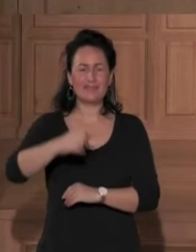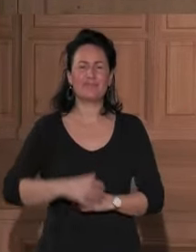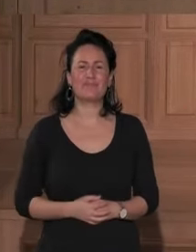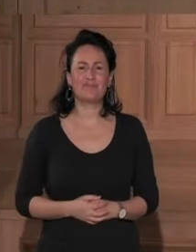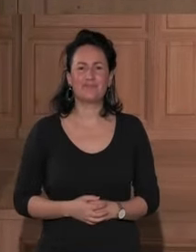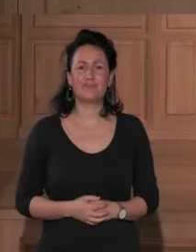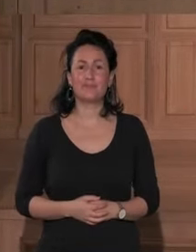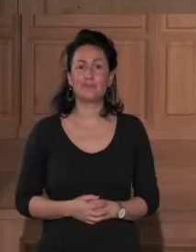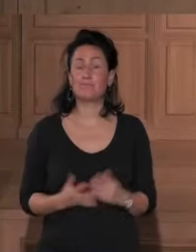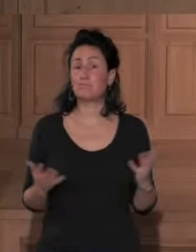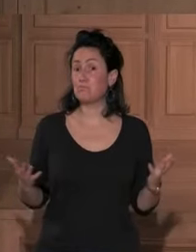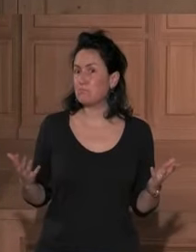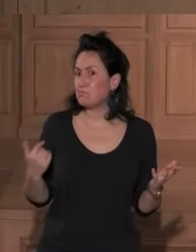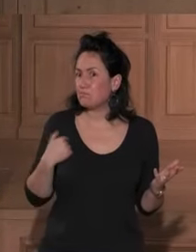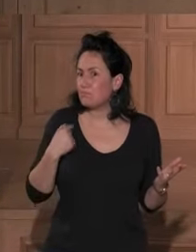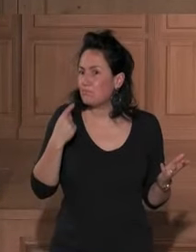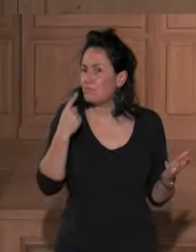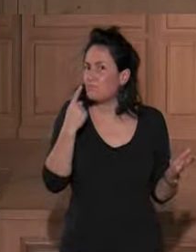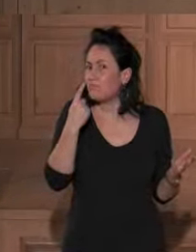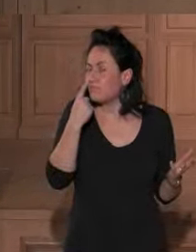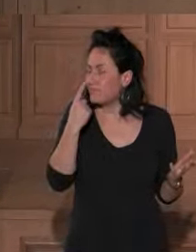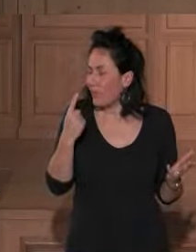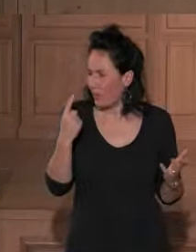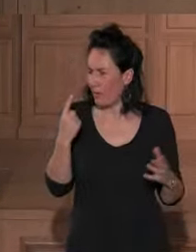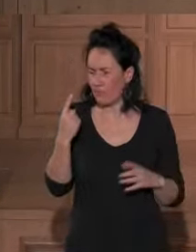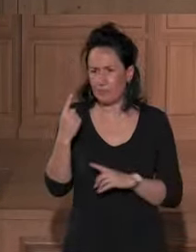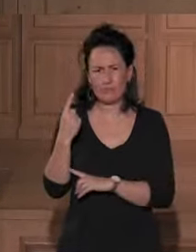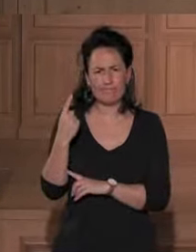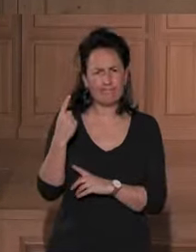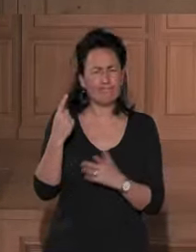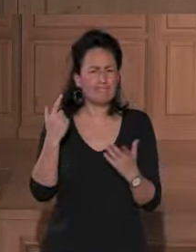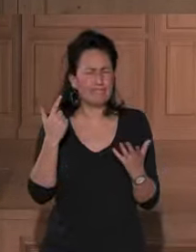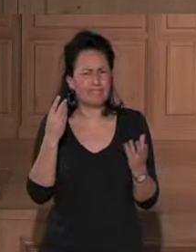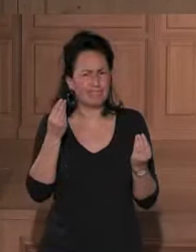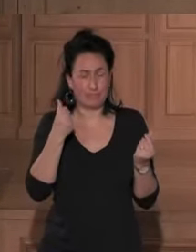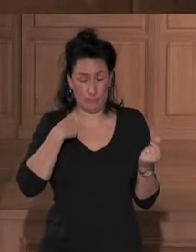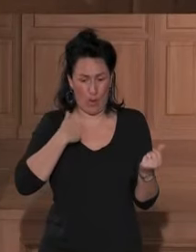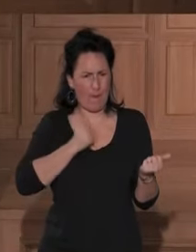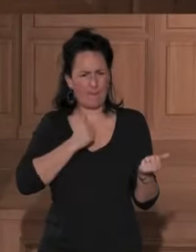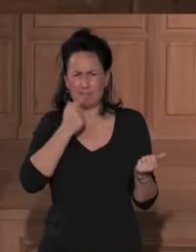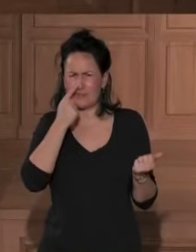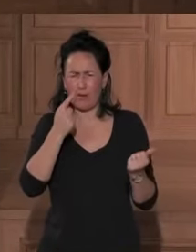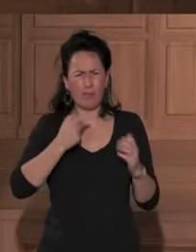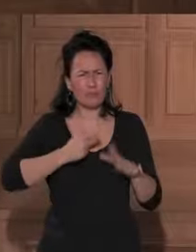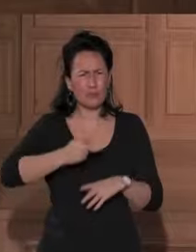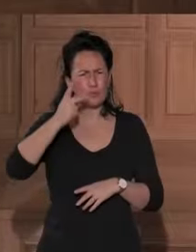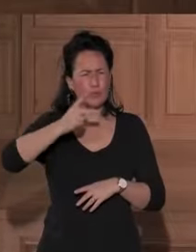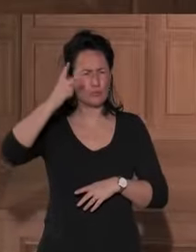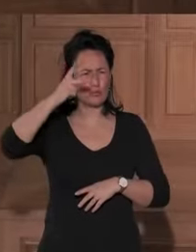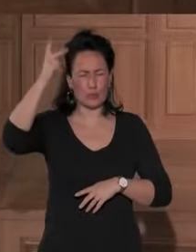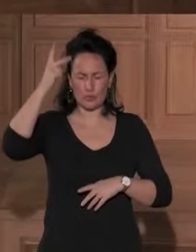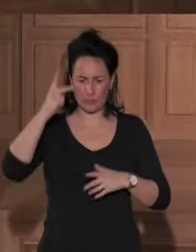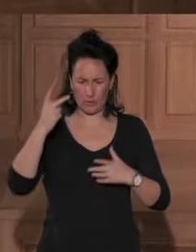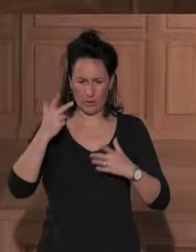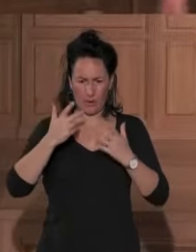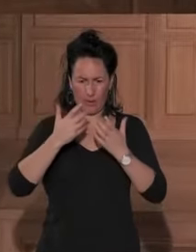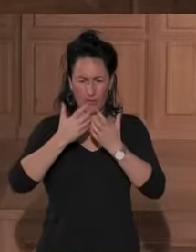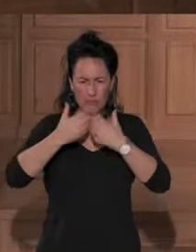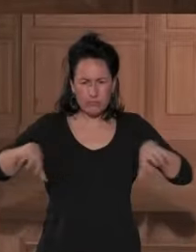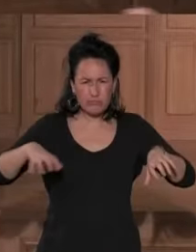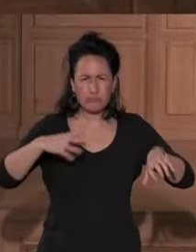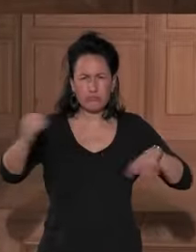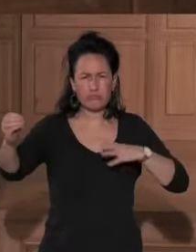Je trouve, et je pense qu'on est, on l'a un peu évoqué tout à l'heure, notre monde est de plus en plus, en tout cas je ressens comme ça, moi, clivé, au sens où il y a des murs qui se montent